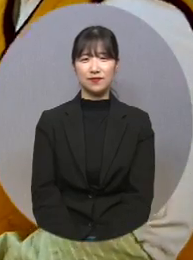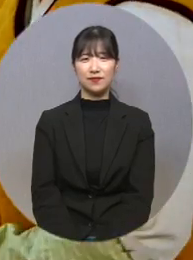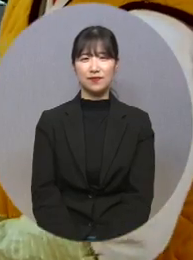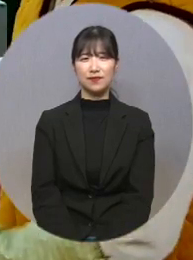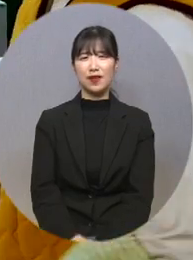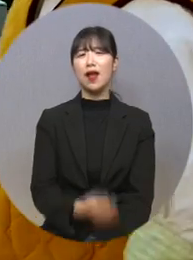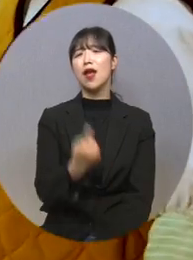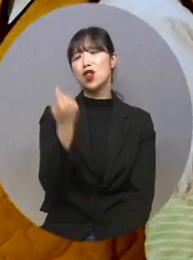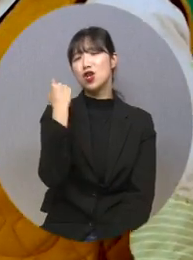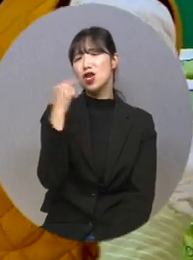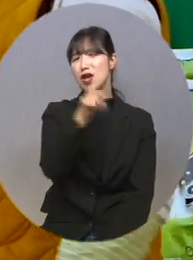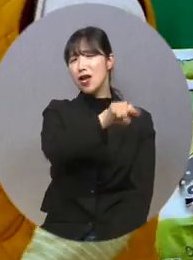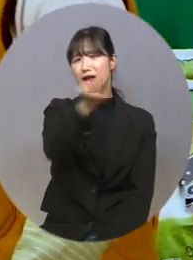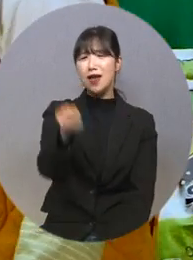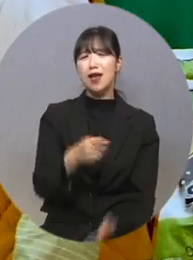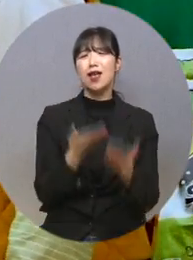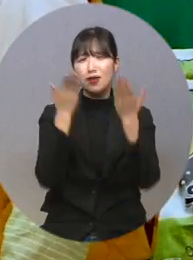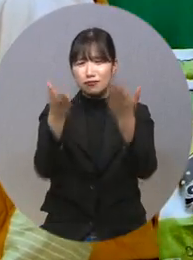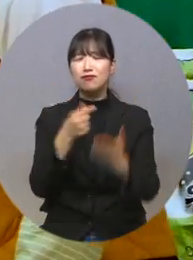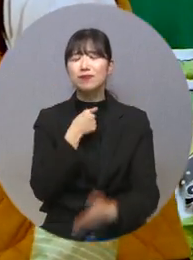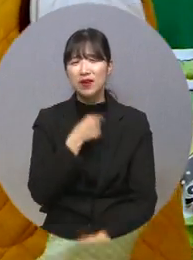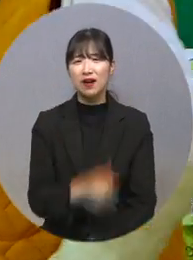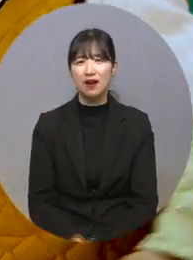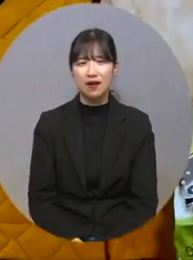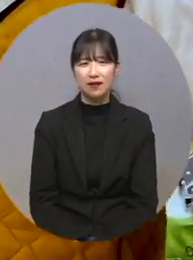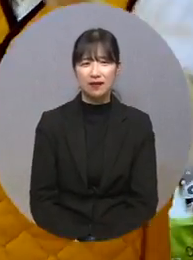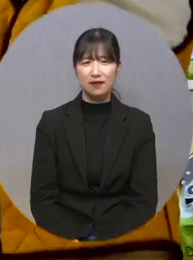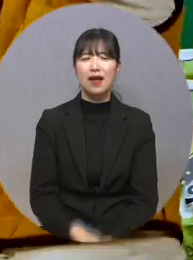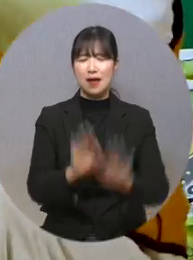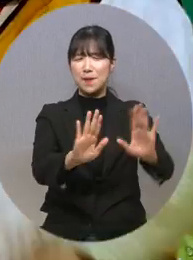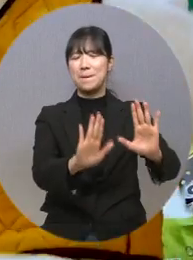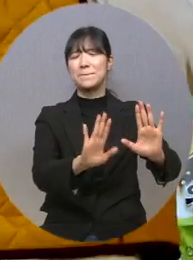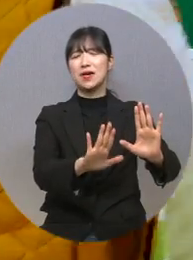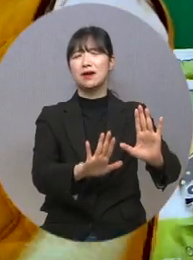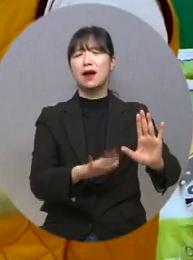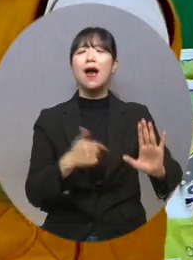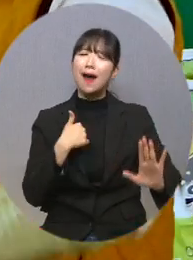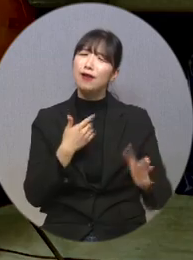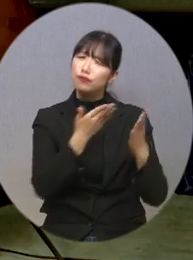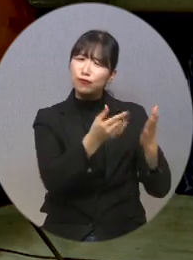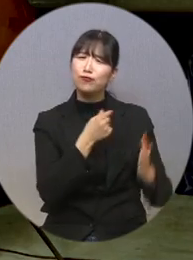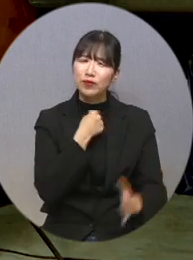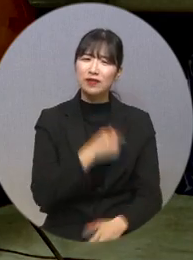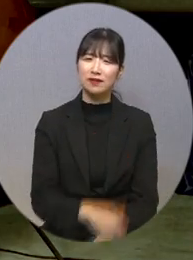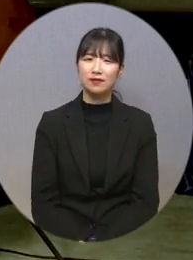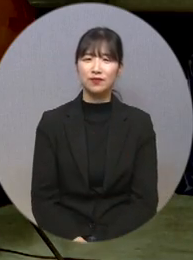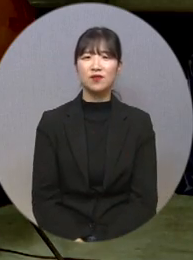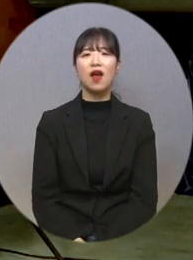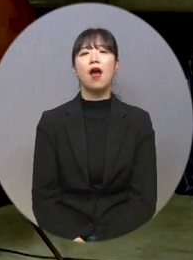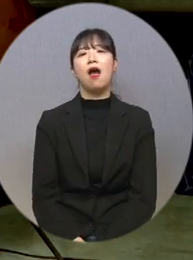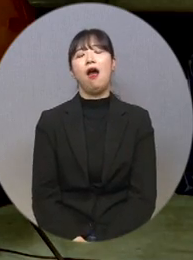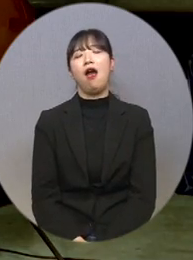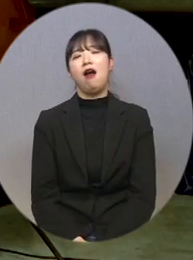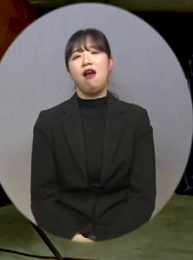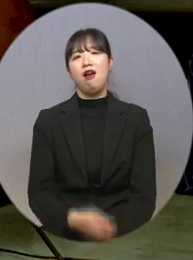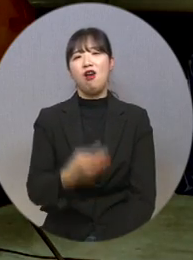뒤에도 드리고 싶은데. 예? 뒤에도 드리고 싶은데. 있어봐요. 드리면 안 될까요? 잠깐만. 갑자기 뭐가 이게 장면은 오!